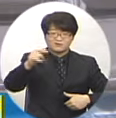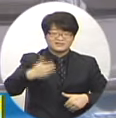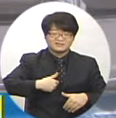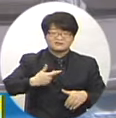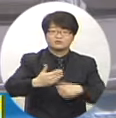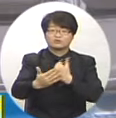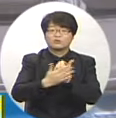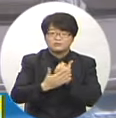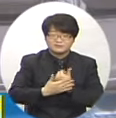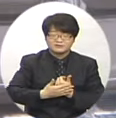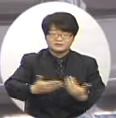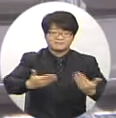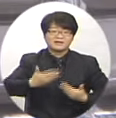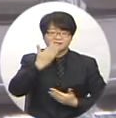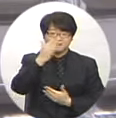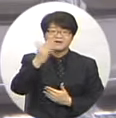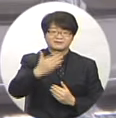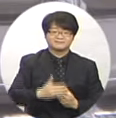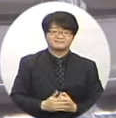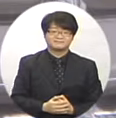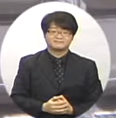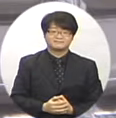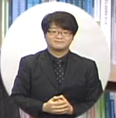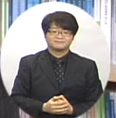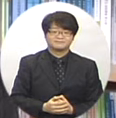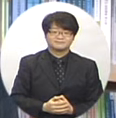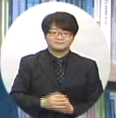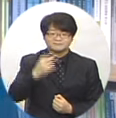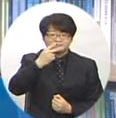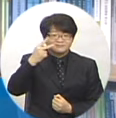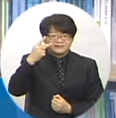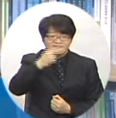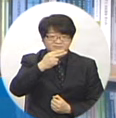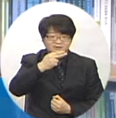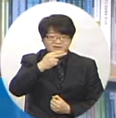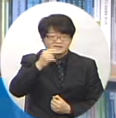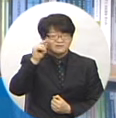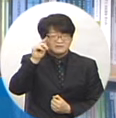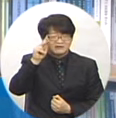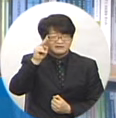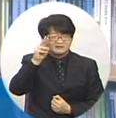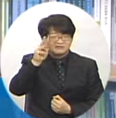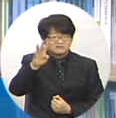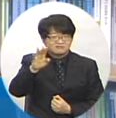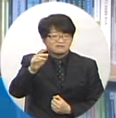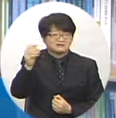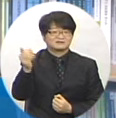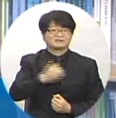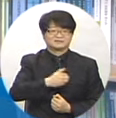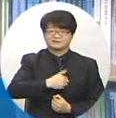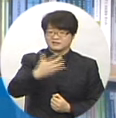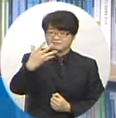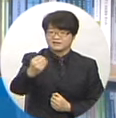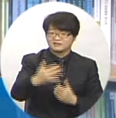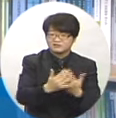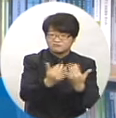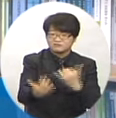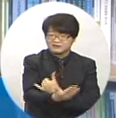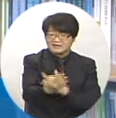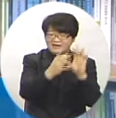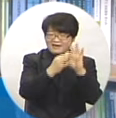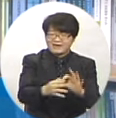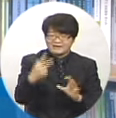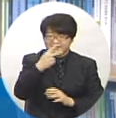보조제 등의 도움을 받을 수 있습니다. 금연을 며칠 하지 못하고 흡연을 하게 되는데 이분들이